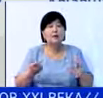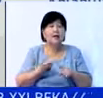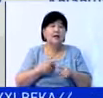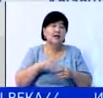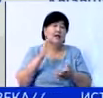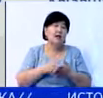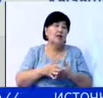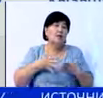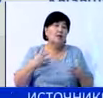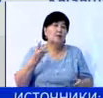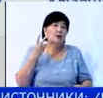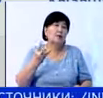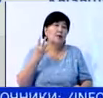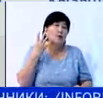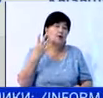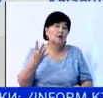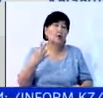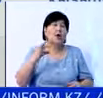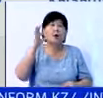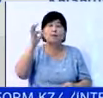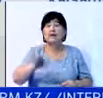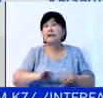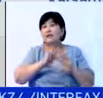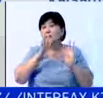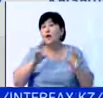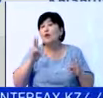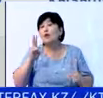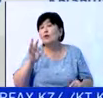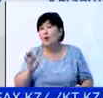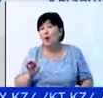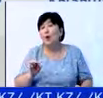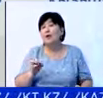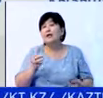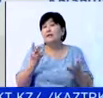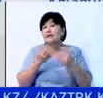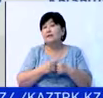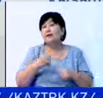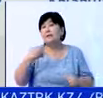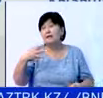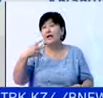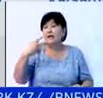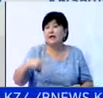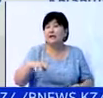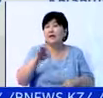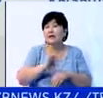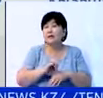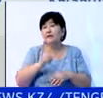составляет не более 3-4% в целом. Но цифра 15-20 пациентов в день –